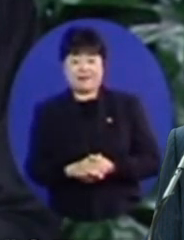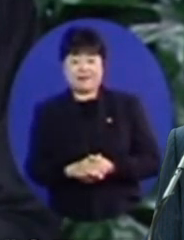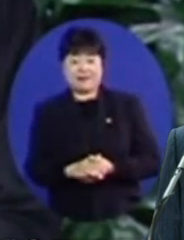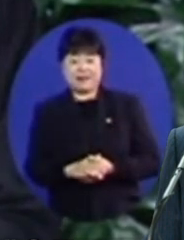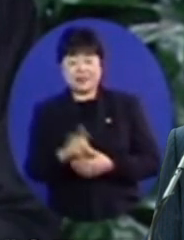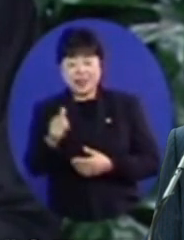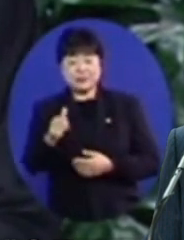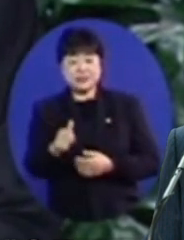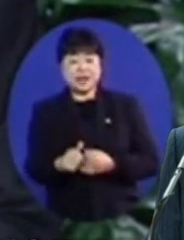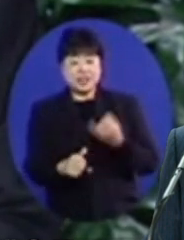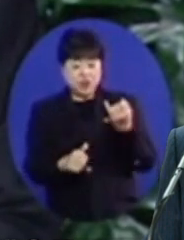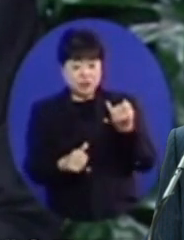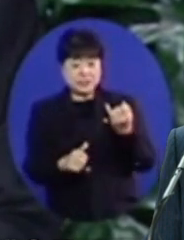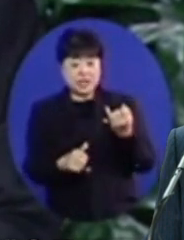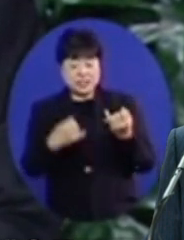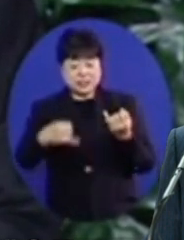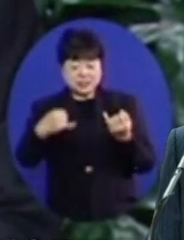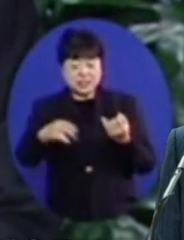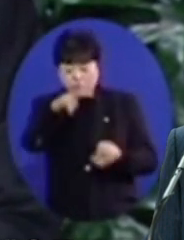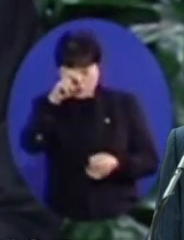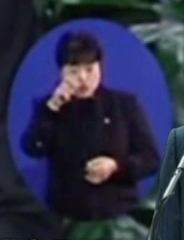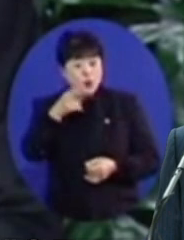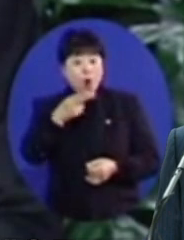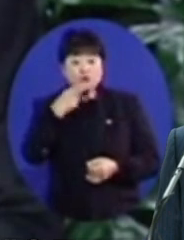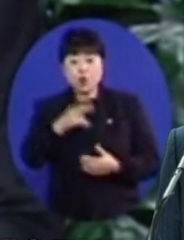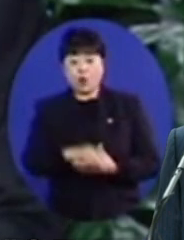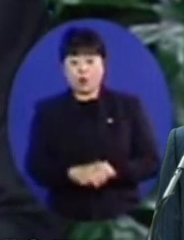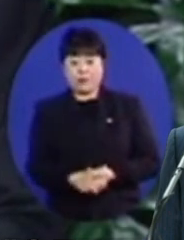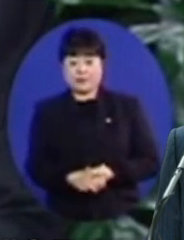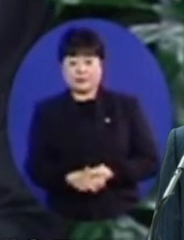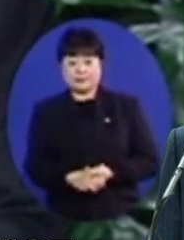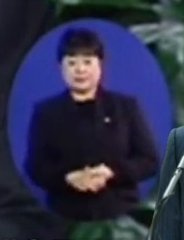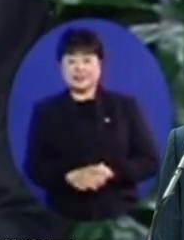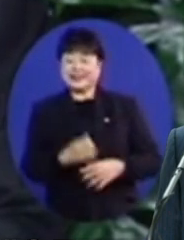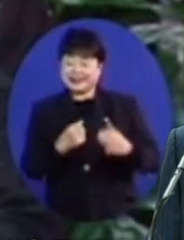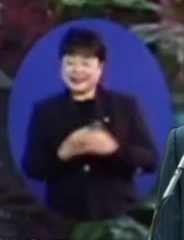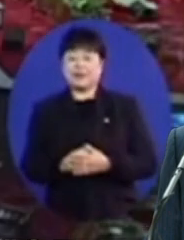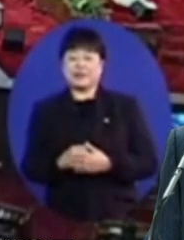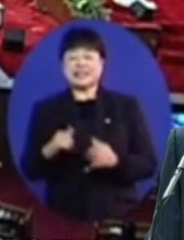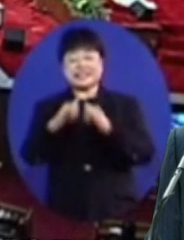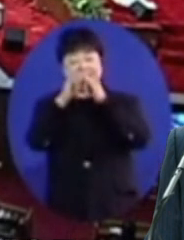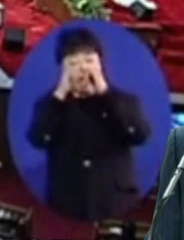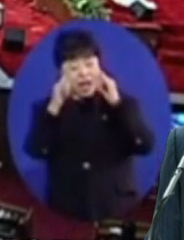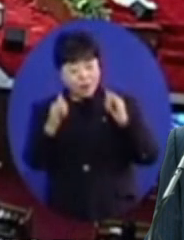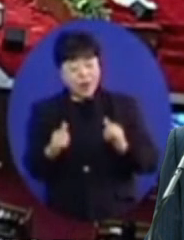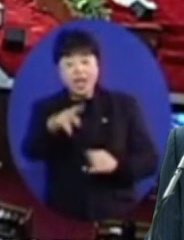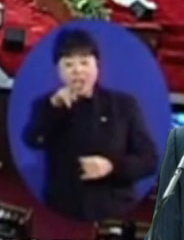남자와 여자와 자녀에게로 미움이 있을 수 없습니다 그러므로